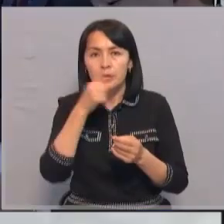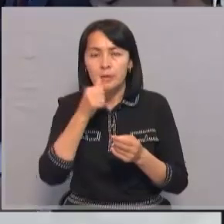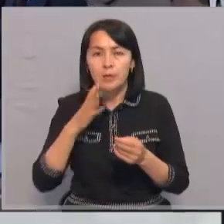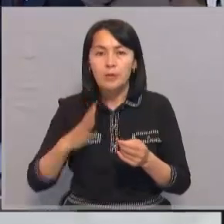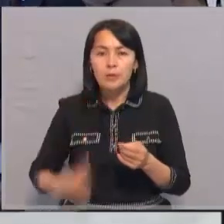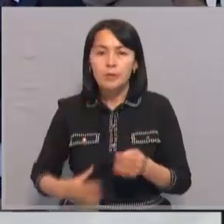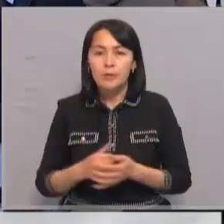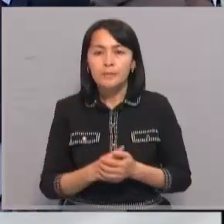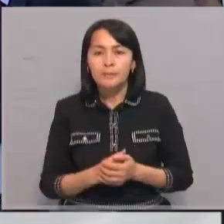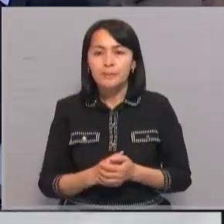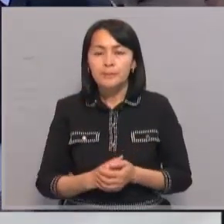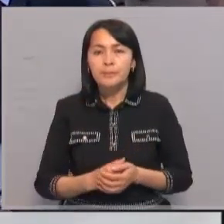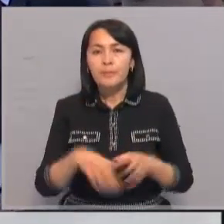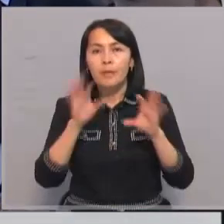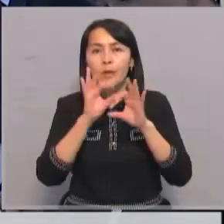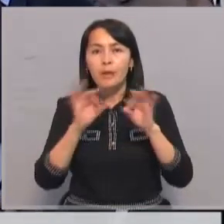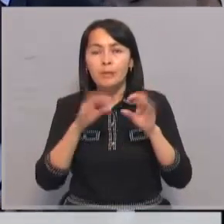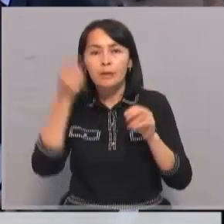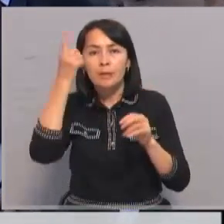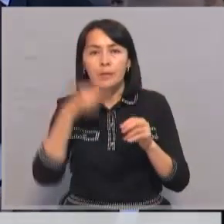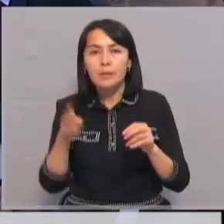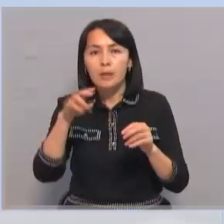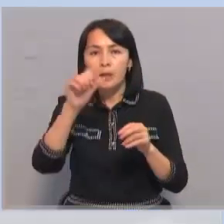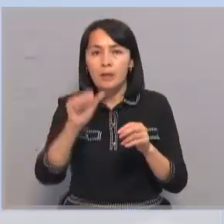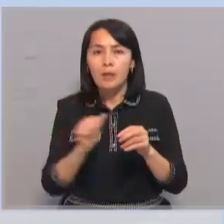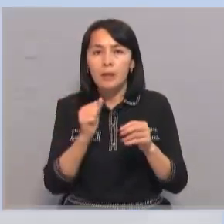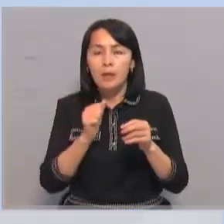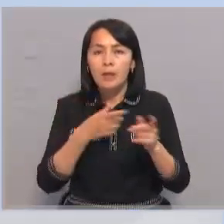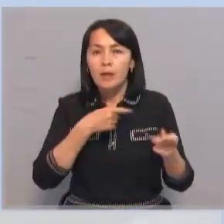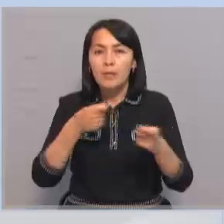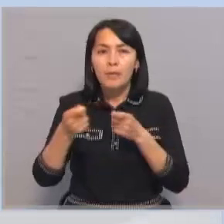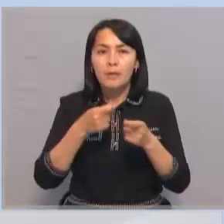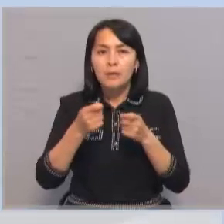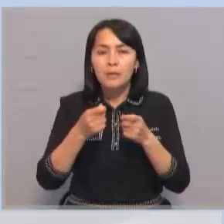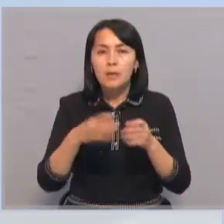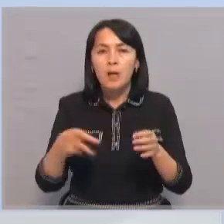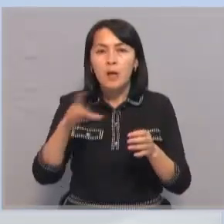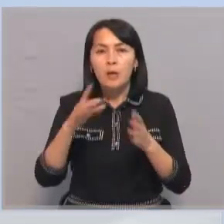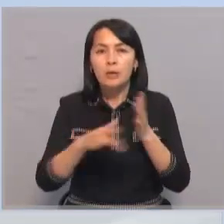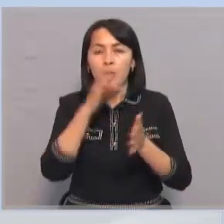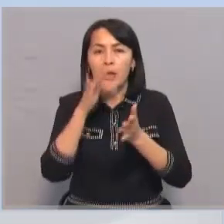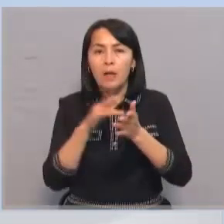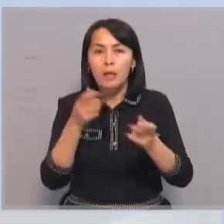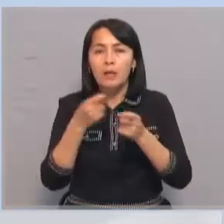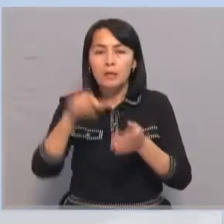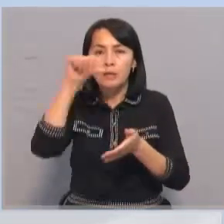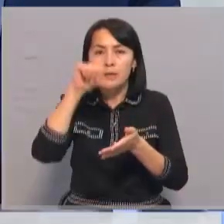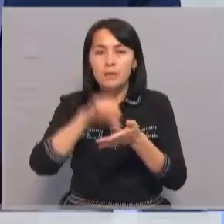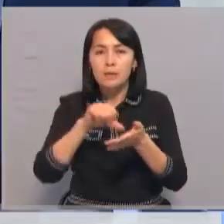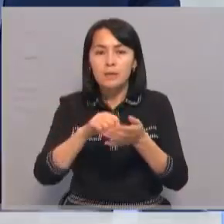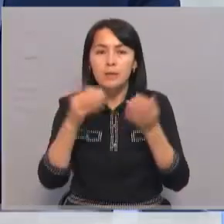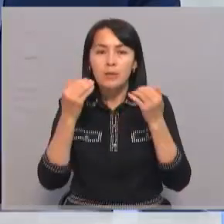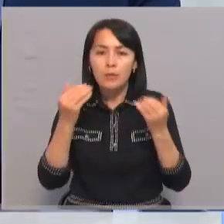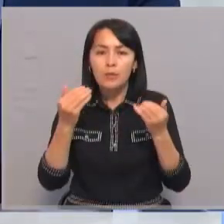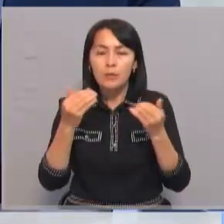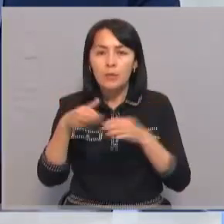күтілуде. Ақпаратқа қаныққан Дархан Амангелдіұлы басқармалар мен аудан қала әкімдіктеріне қатысты